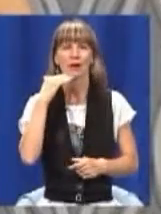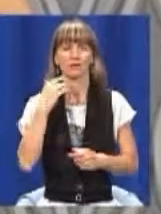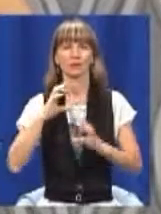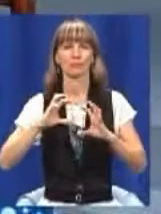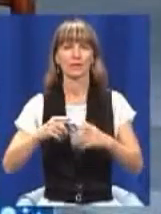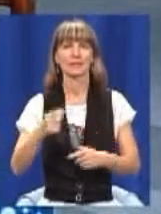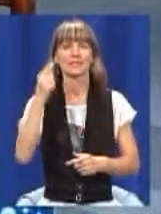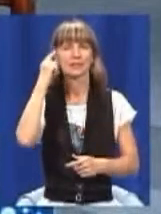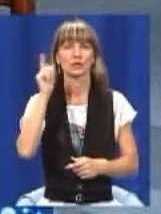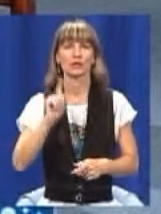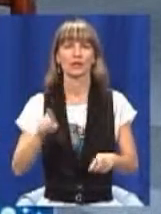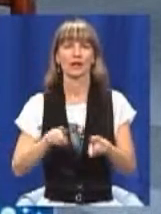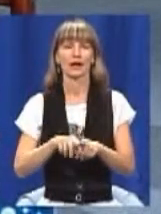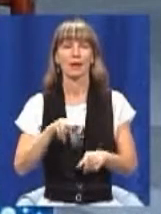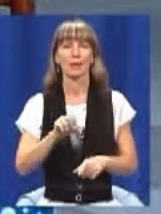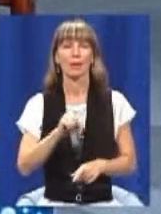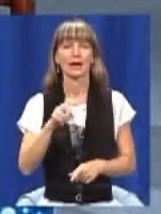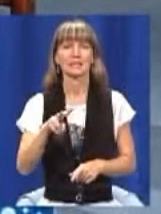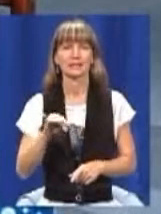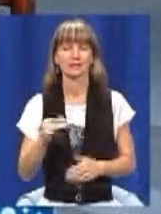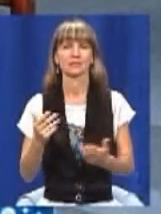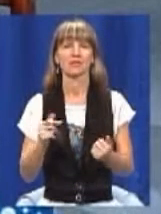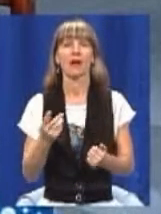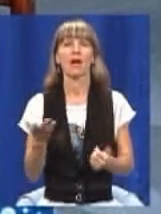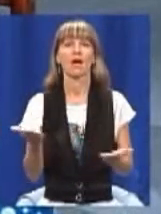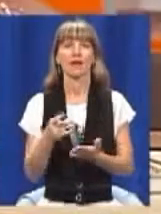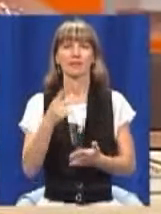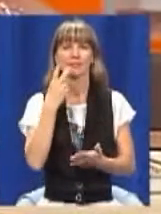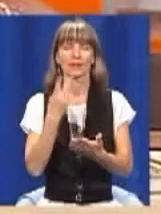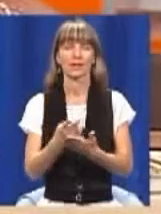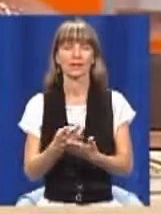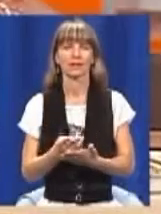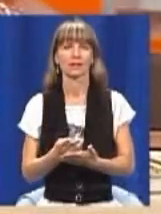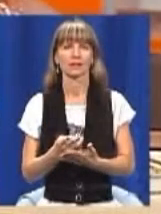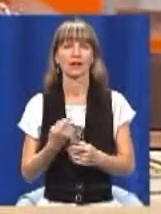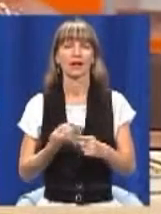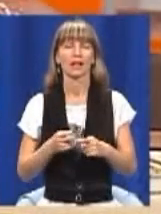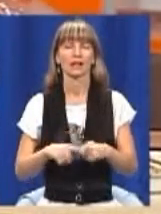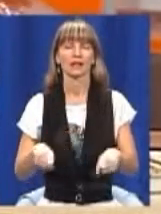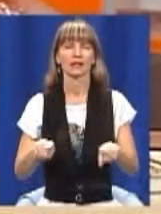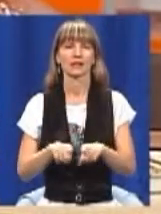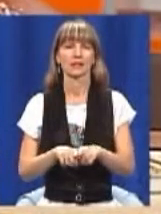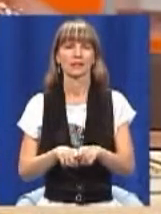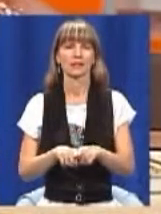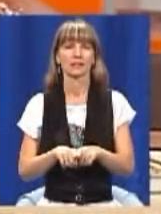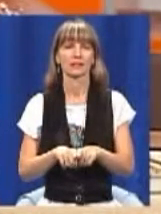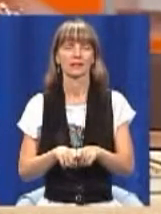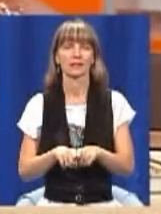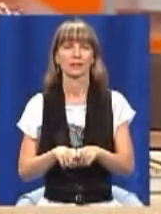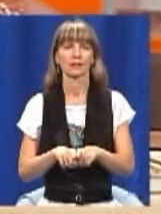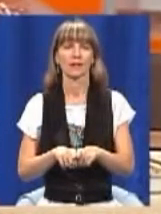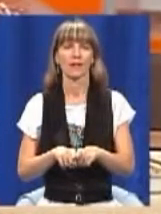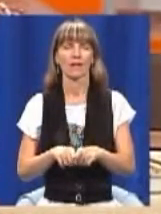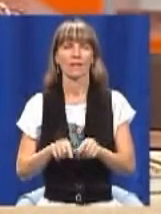Зокрема, знаєш, що таке пазли? Так. А як вони виглядають? Це такі, як фігурки,